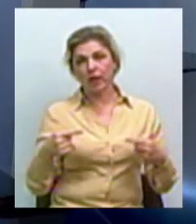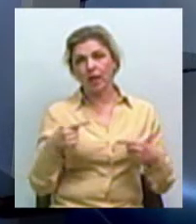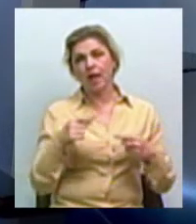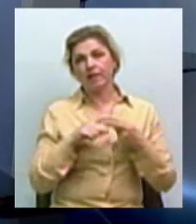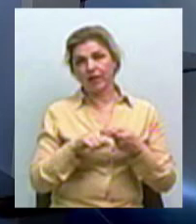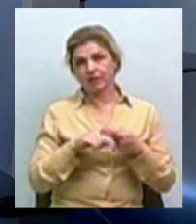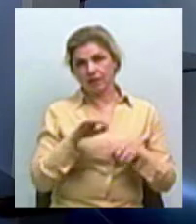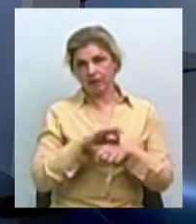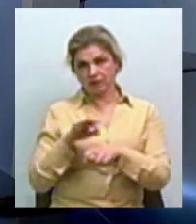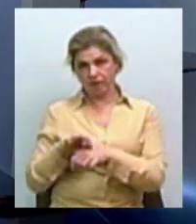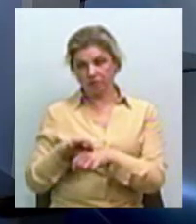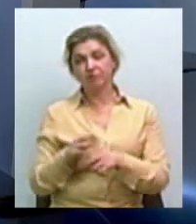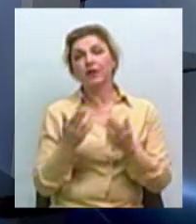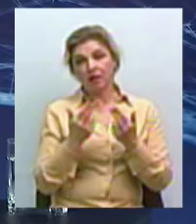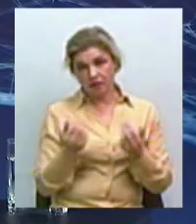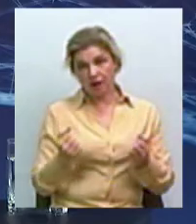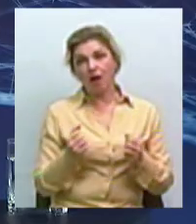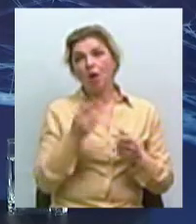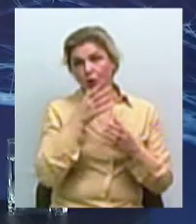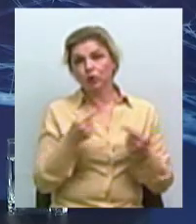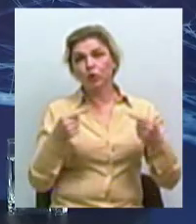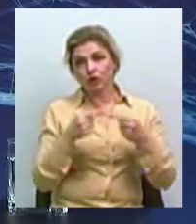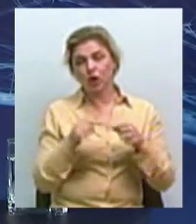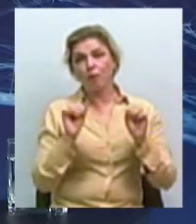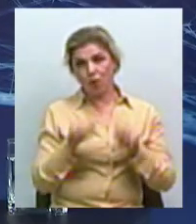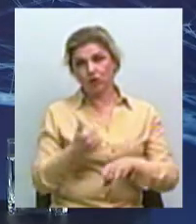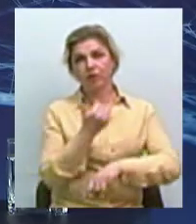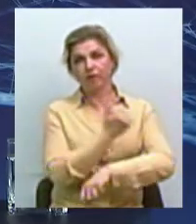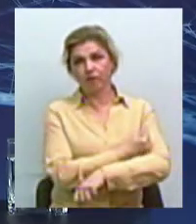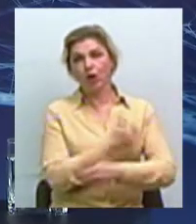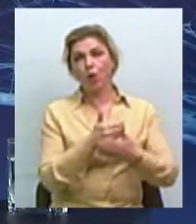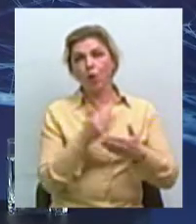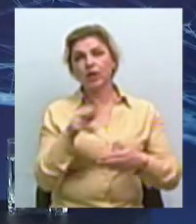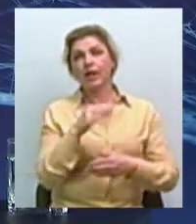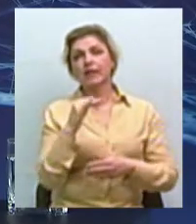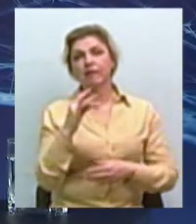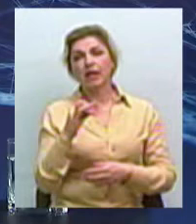захворювань? Так, одночасно можна вакцинувати від дифтерії і інших